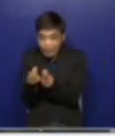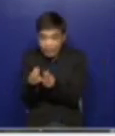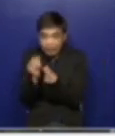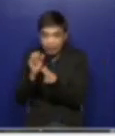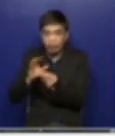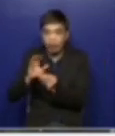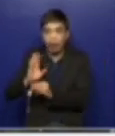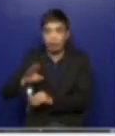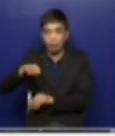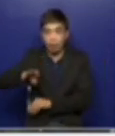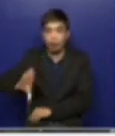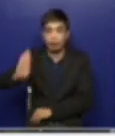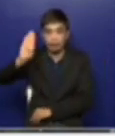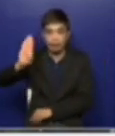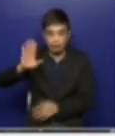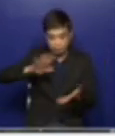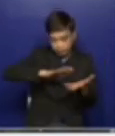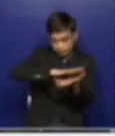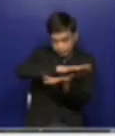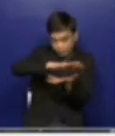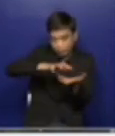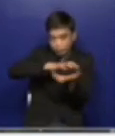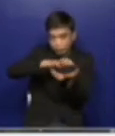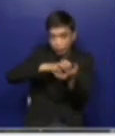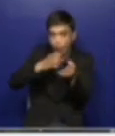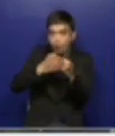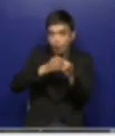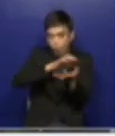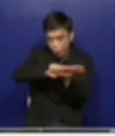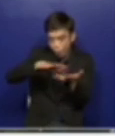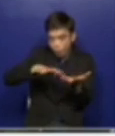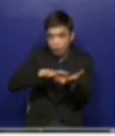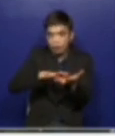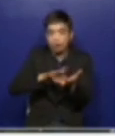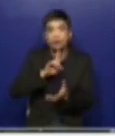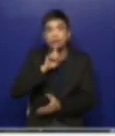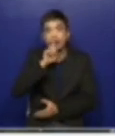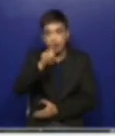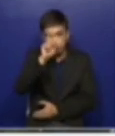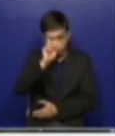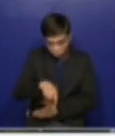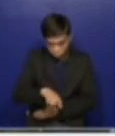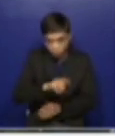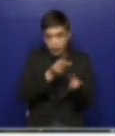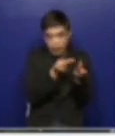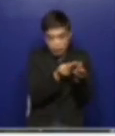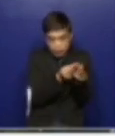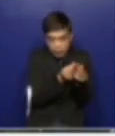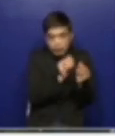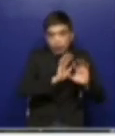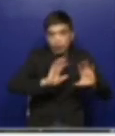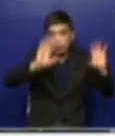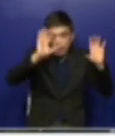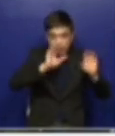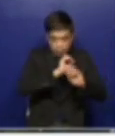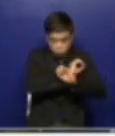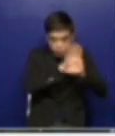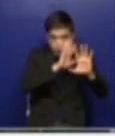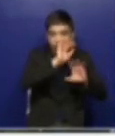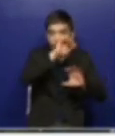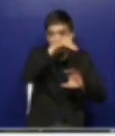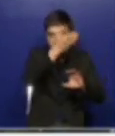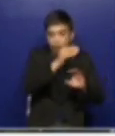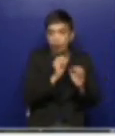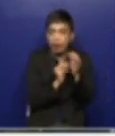าควรทำระหว่างหน่วยงานของรัฐให้ชัดเจนก่อนว่าที่ใดเป็นที่ป่า